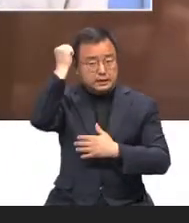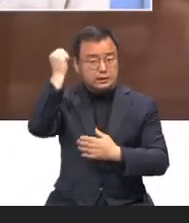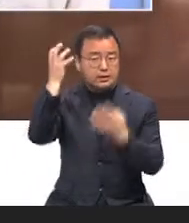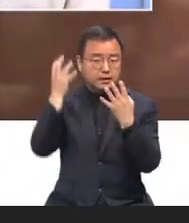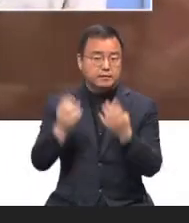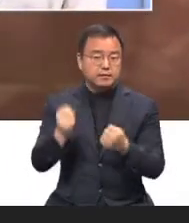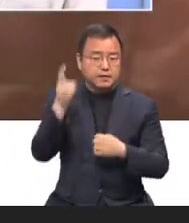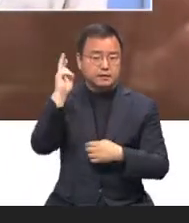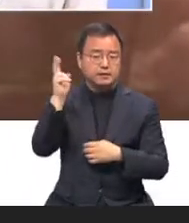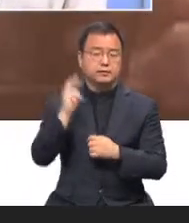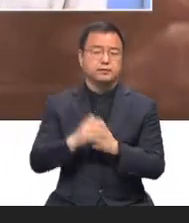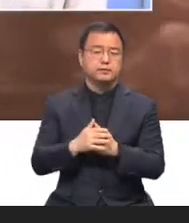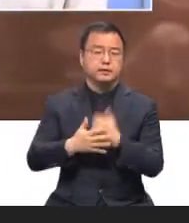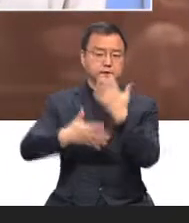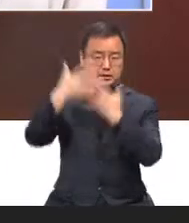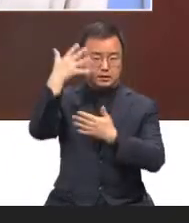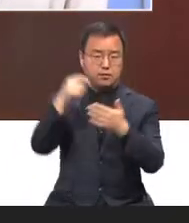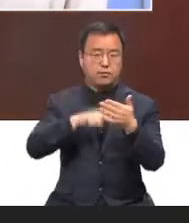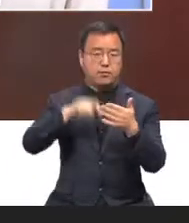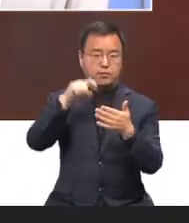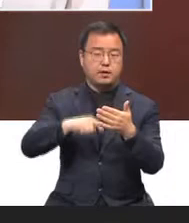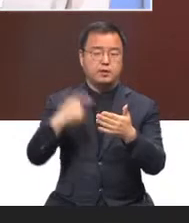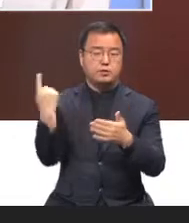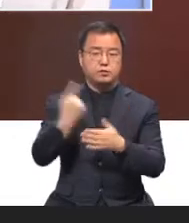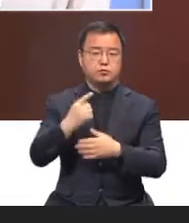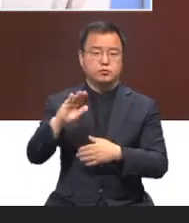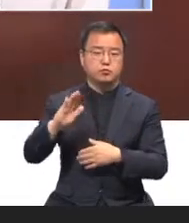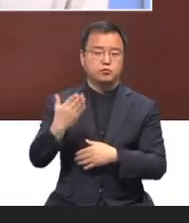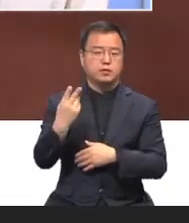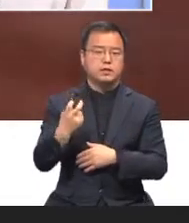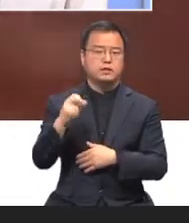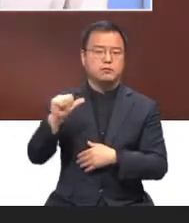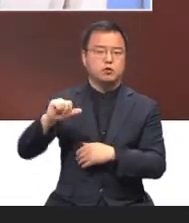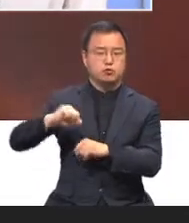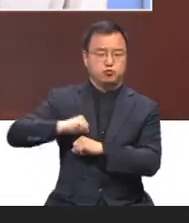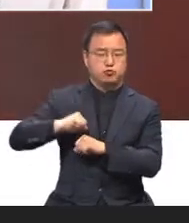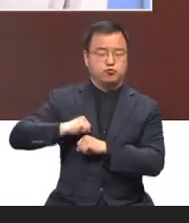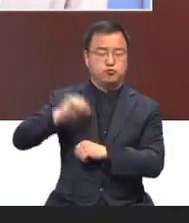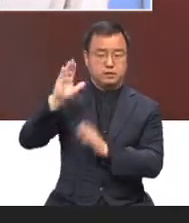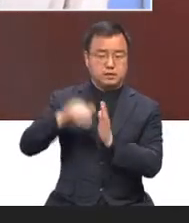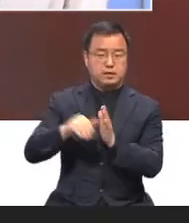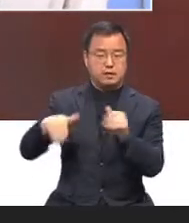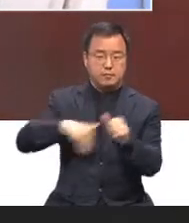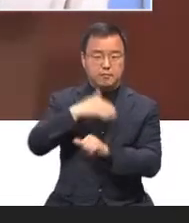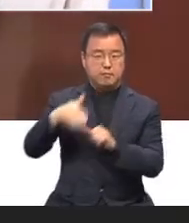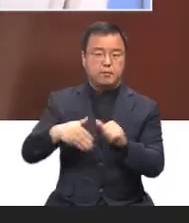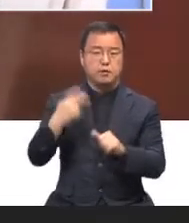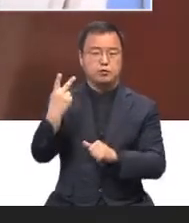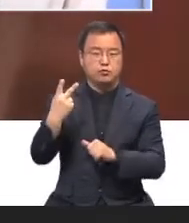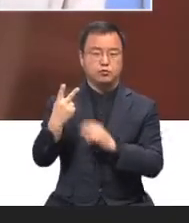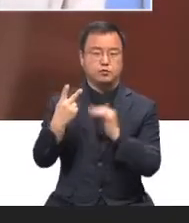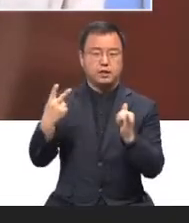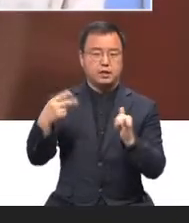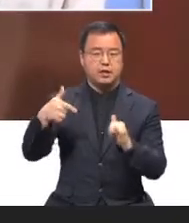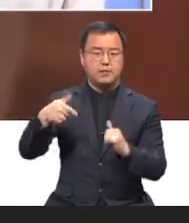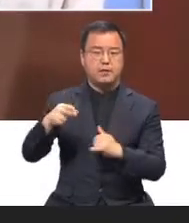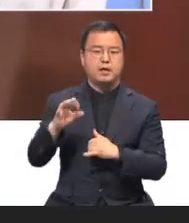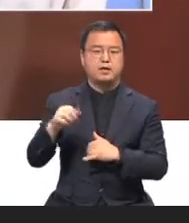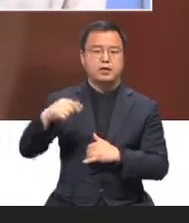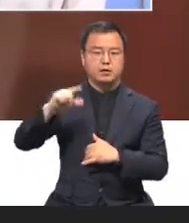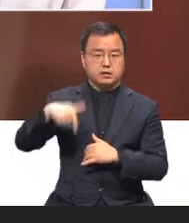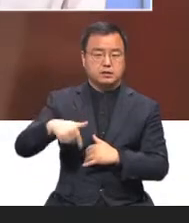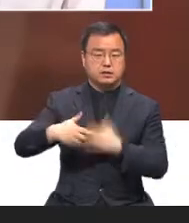영화에서는 사실 1925년 군벌 시대 중국을 배경으로 해서 그 둑 연극배우 2 g 와 시투 의